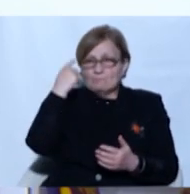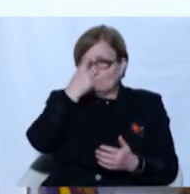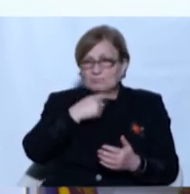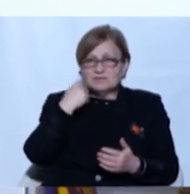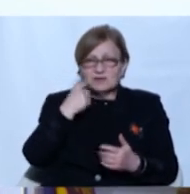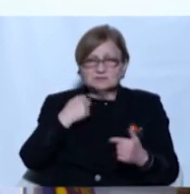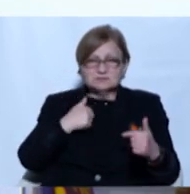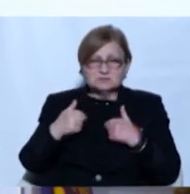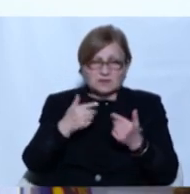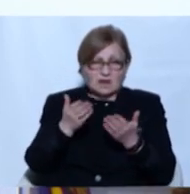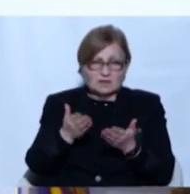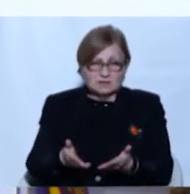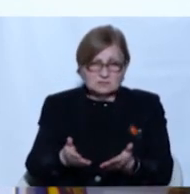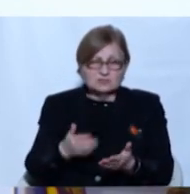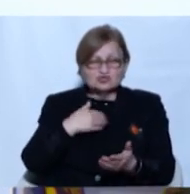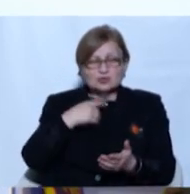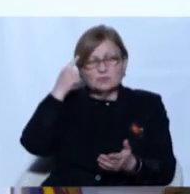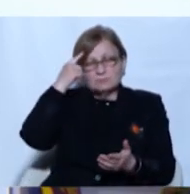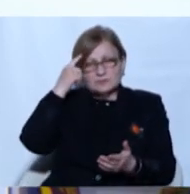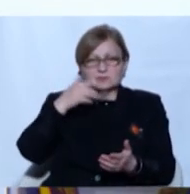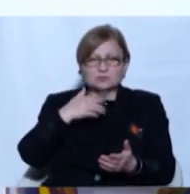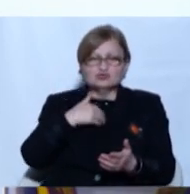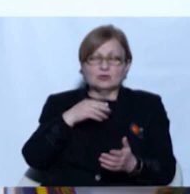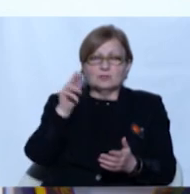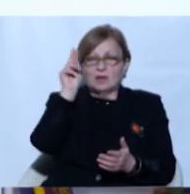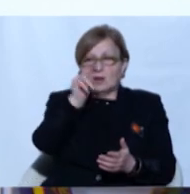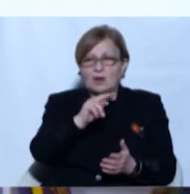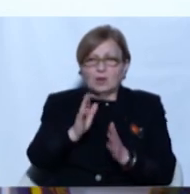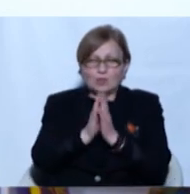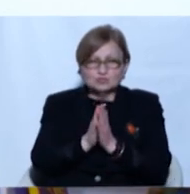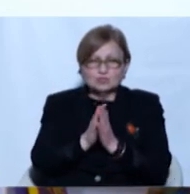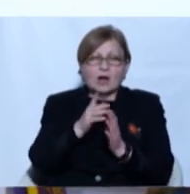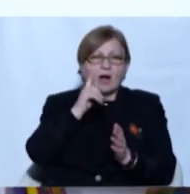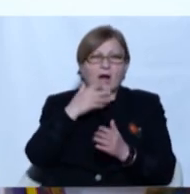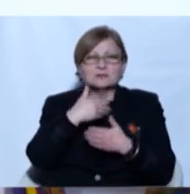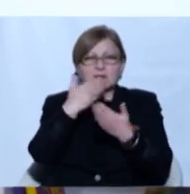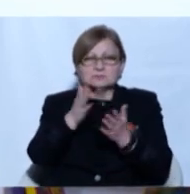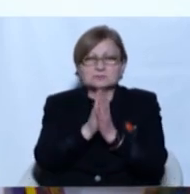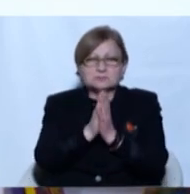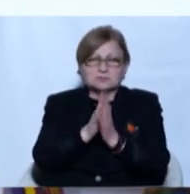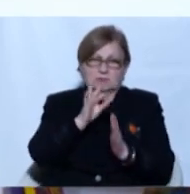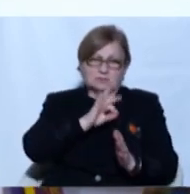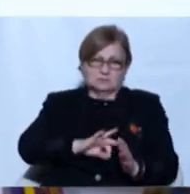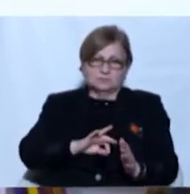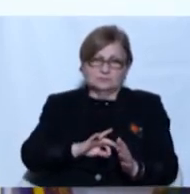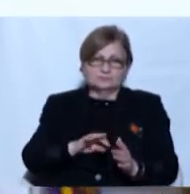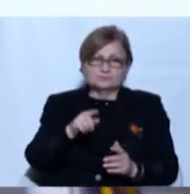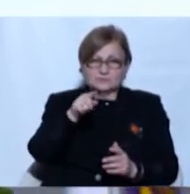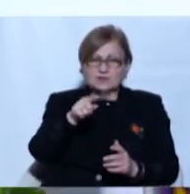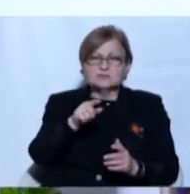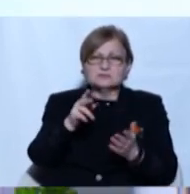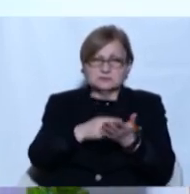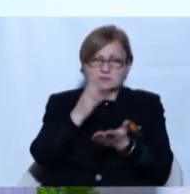გამოგადგეთ აქ არის ჩემი ფიქრი ჩემი ლოცვა აბა ახალგაზრდებო გამოიყენეთ ეს ციგნი ღვთისმადლით გამოცებულია შეგვიძლია